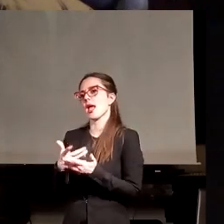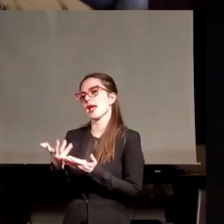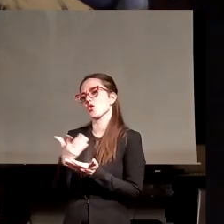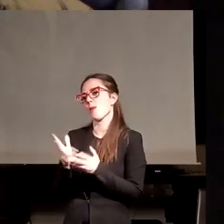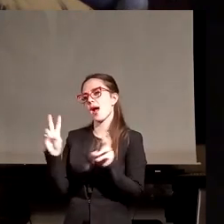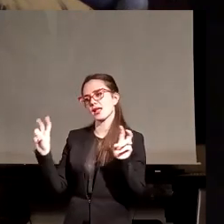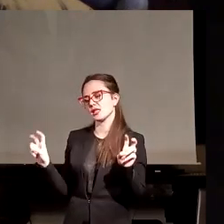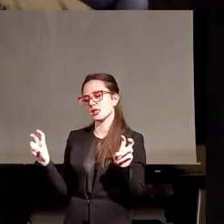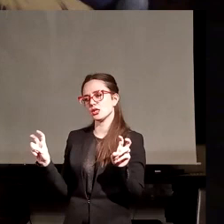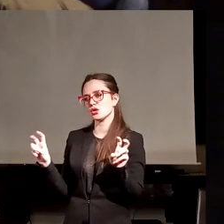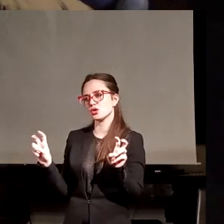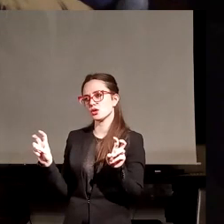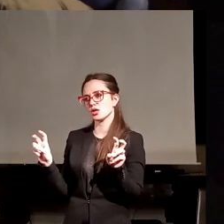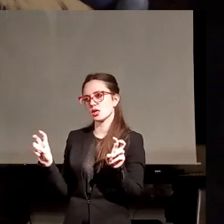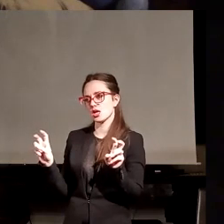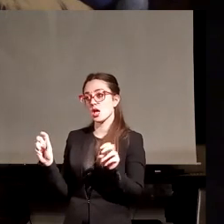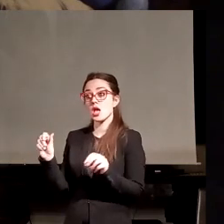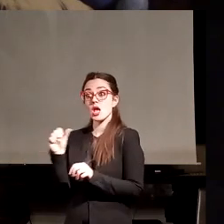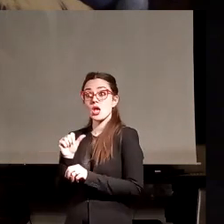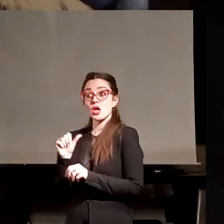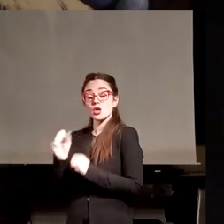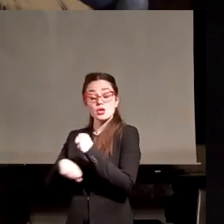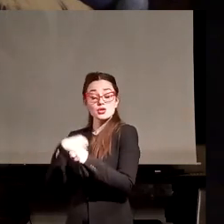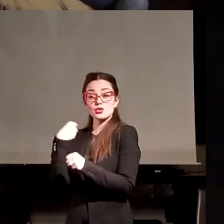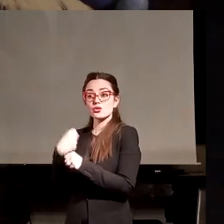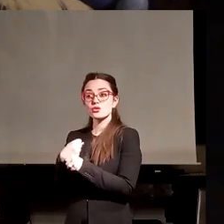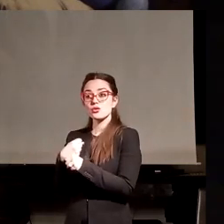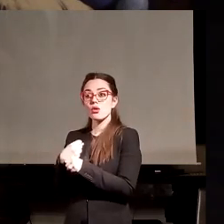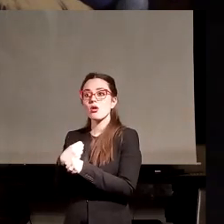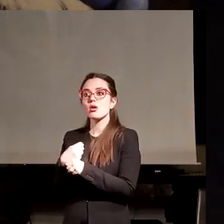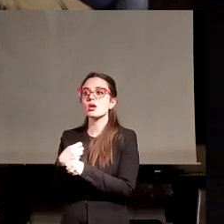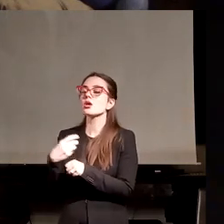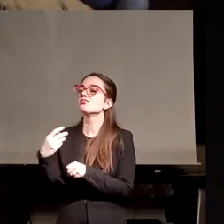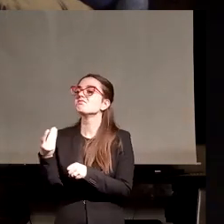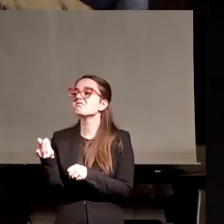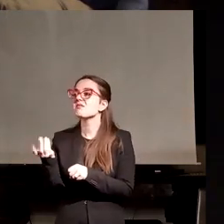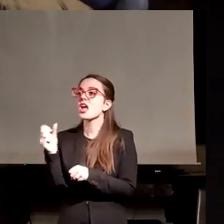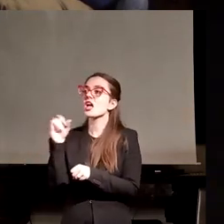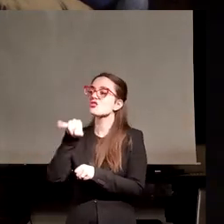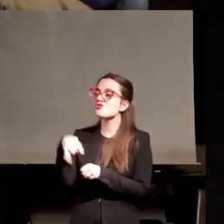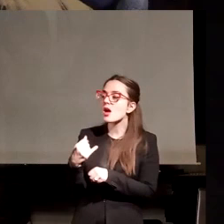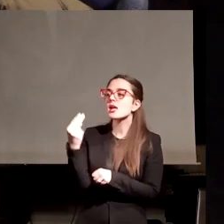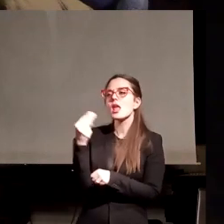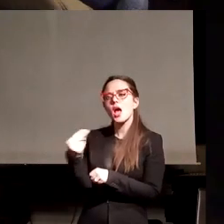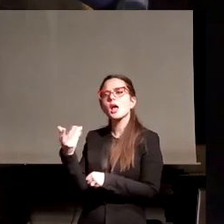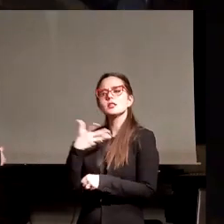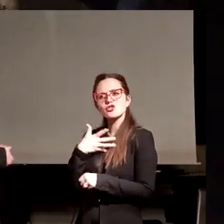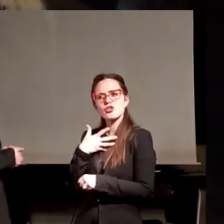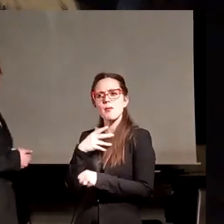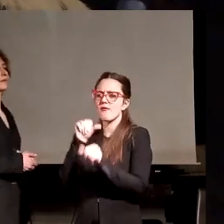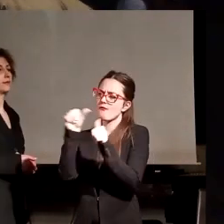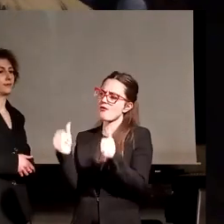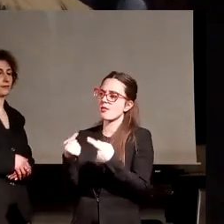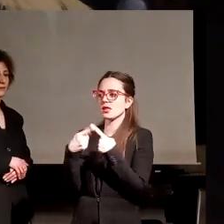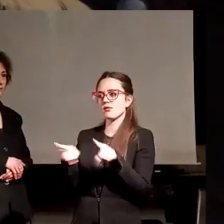conteranno queste storie due jekyll e hyde sono presenti in una forma diversa ma